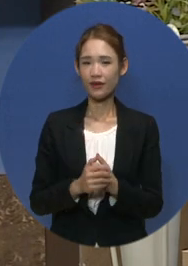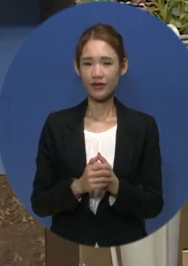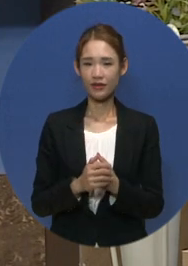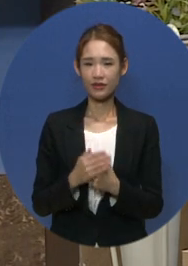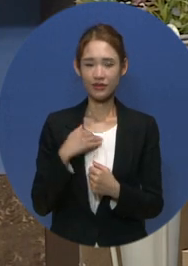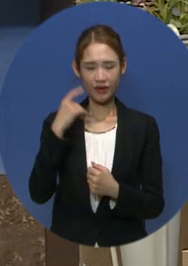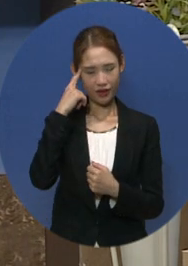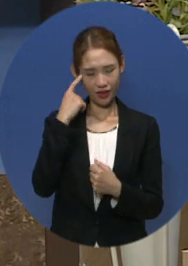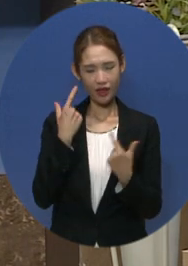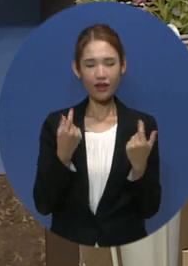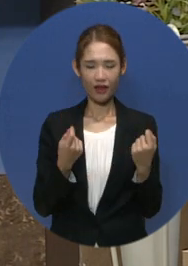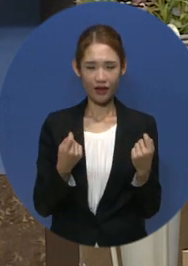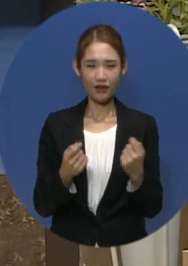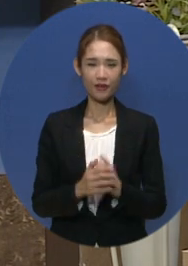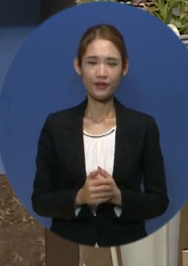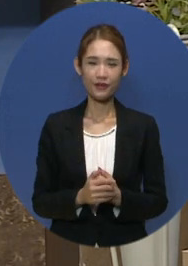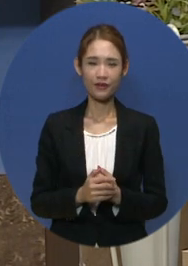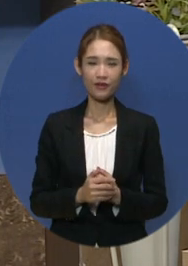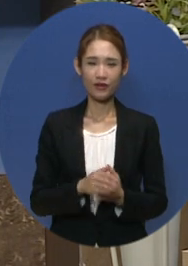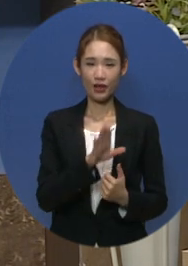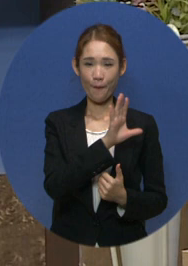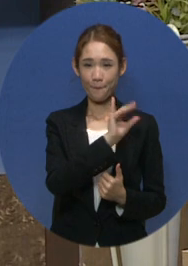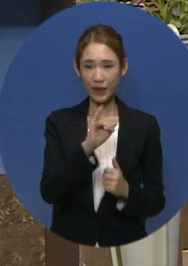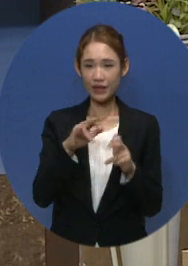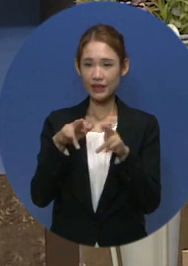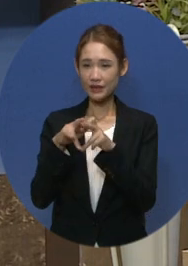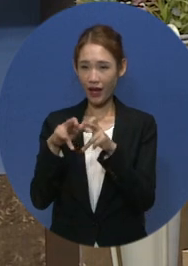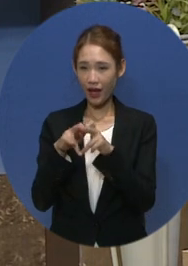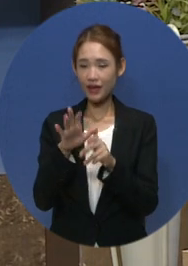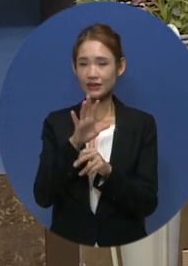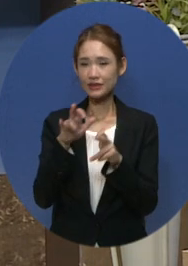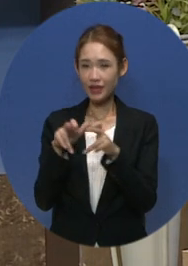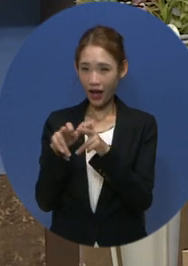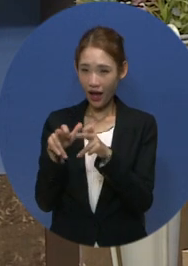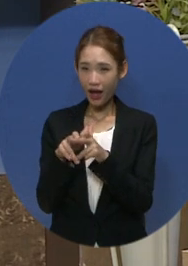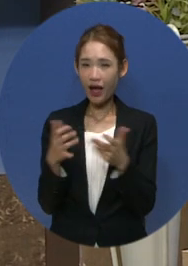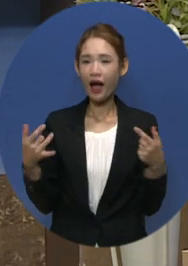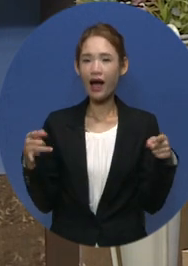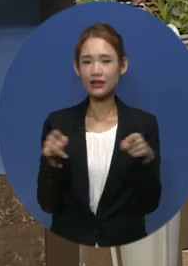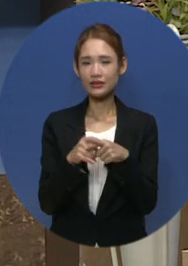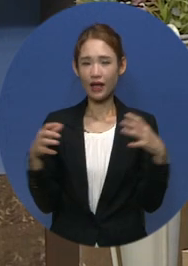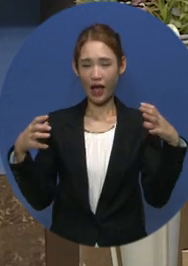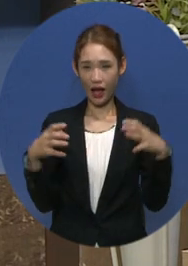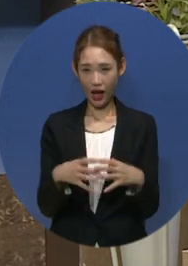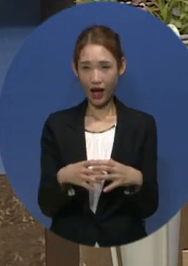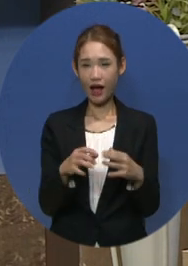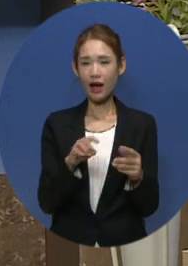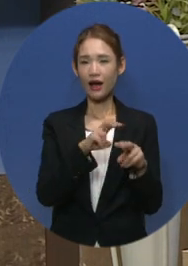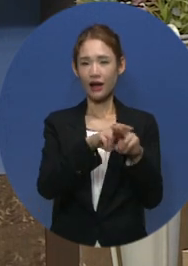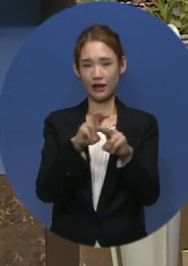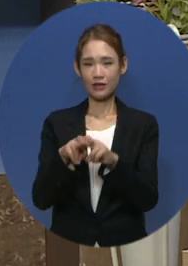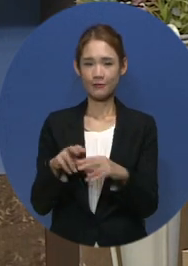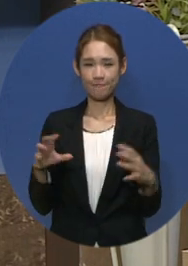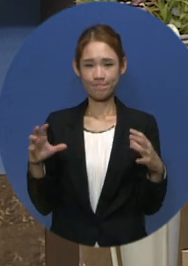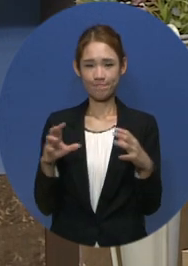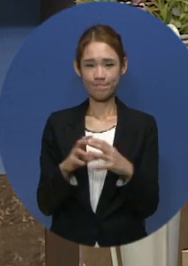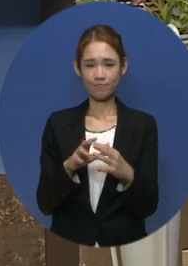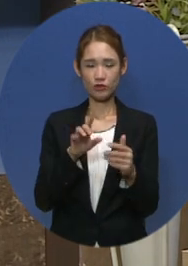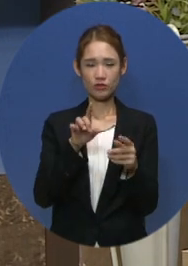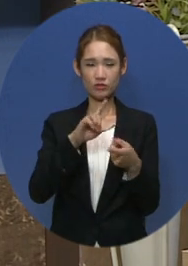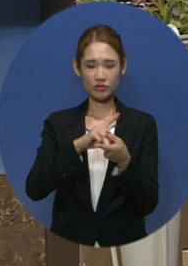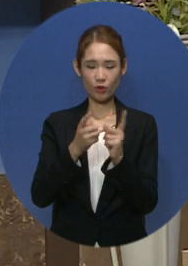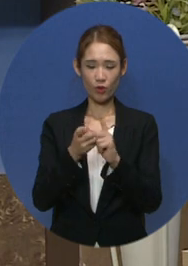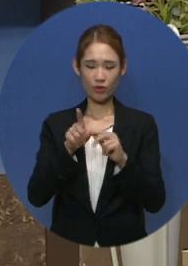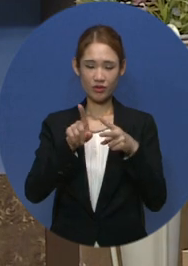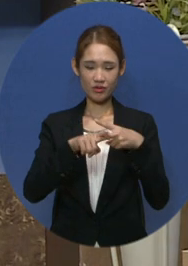같은 생각인 예. 것이 예. 이 비장애인과 장애인이 한 자리에 있어야 서로를 예, 그렇죠. 계속 맞닿으면서 서로를 예. 더 이해할 수